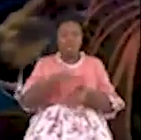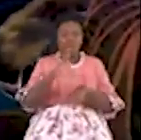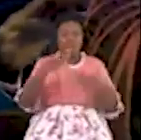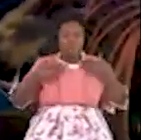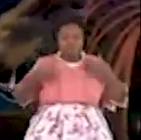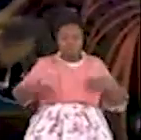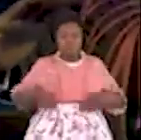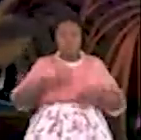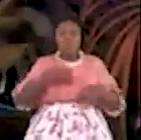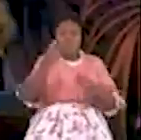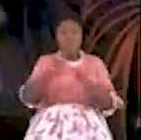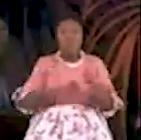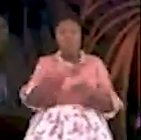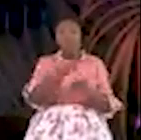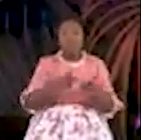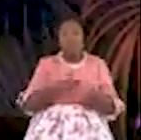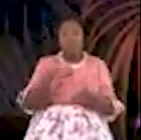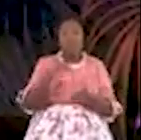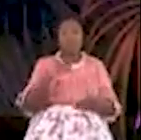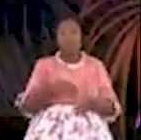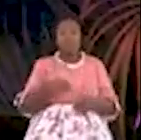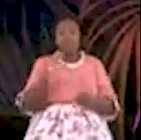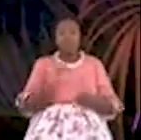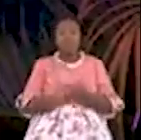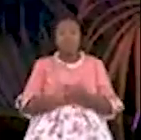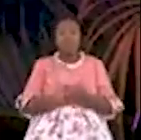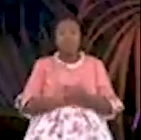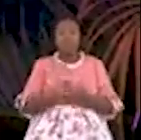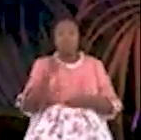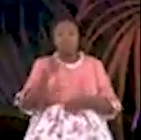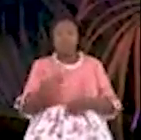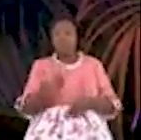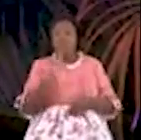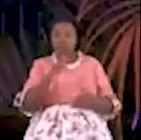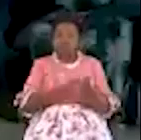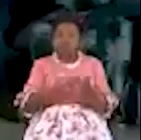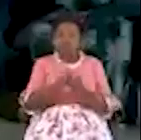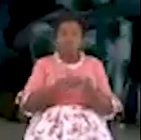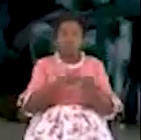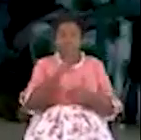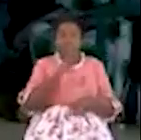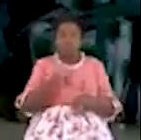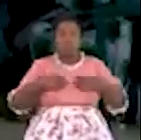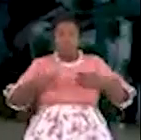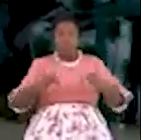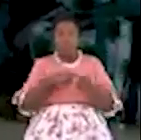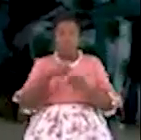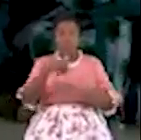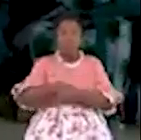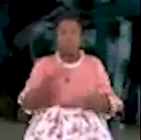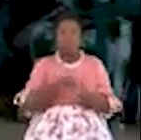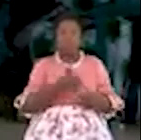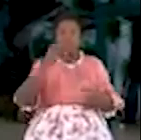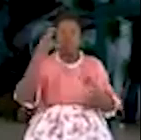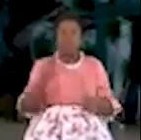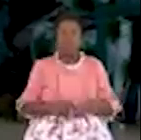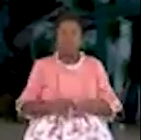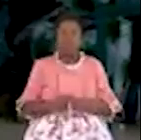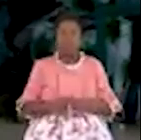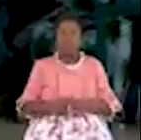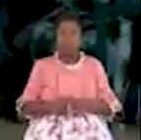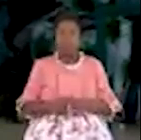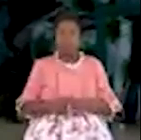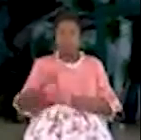metụ akụkụ niile nke ndụ gị, wee mee ka ị zuo oke n'abalị a n'aha Jizọs. Ọ na-ekwupụta,